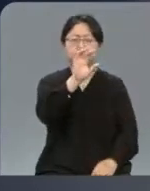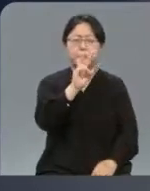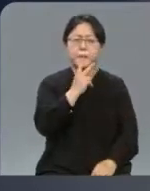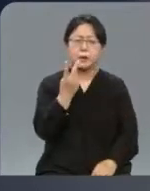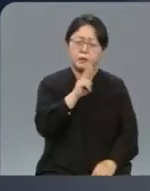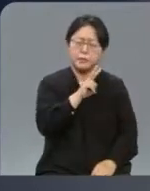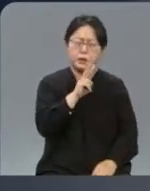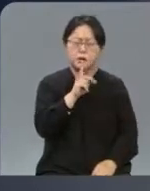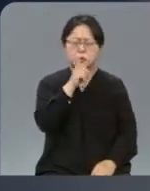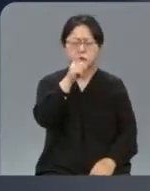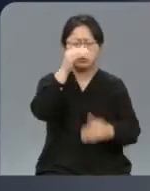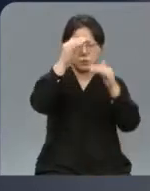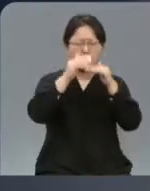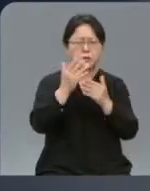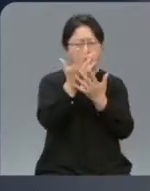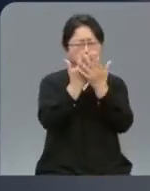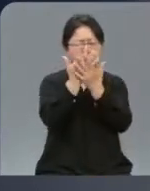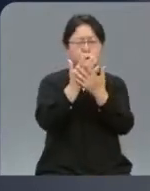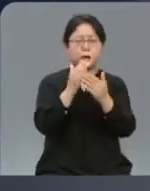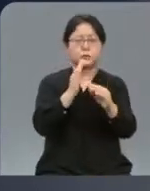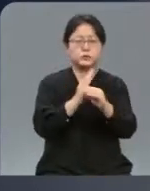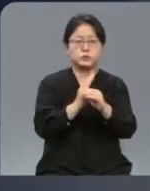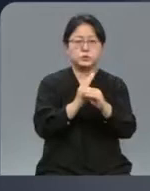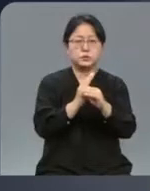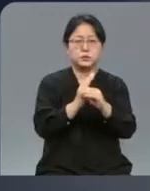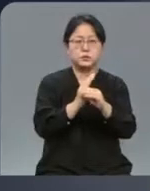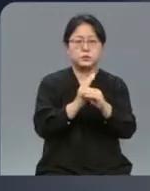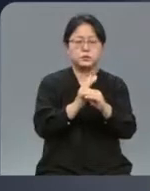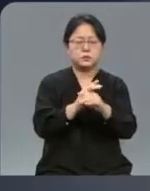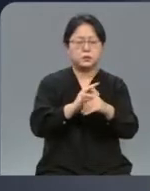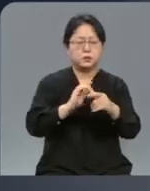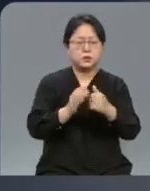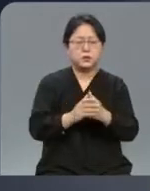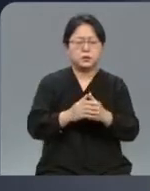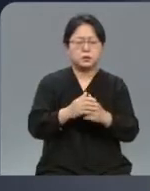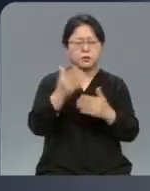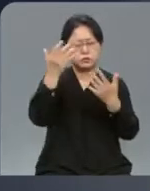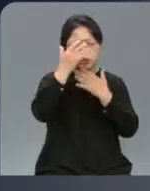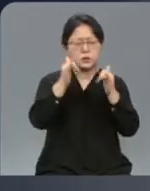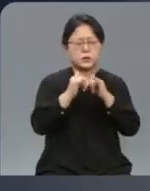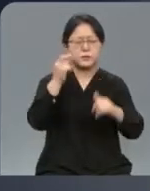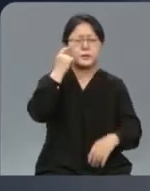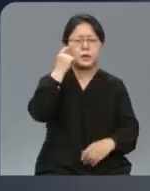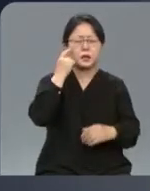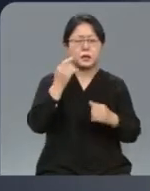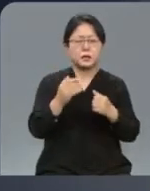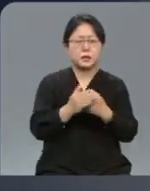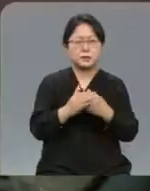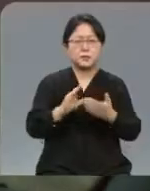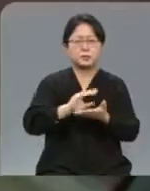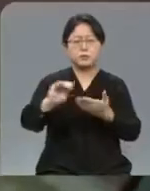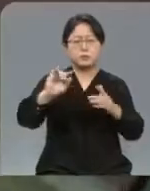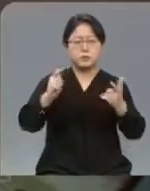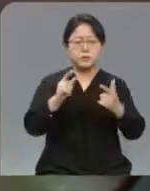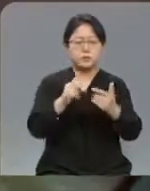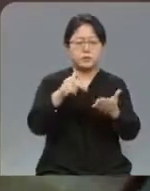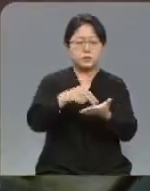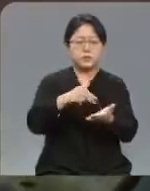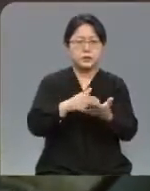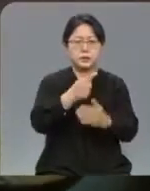신고 내용이 불분명한 상태였다 면서 제한된 정보로 주취 자로 판단에 출동한 지 않았다는 겁니다